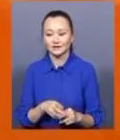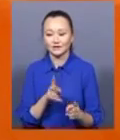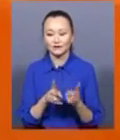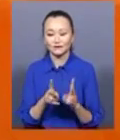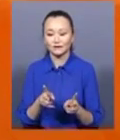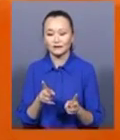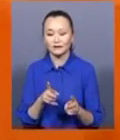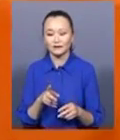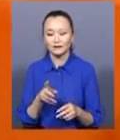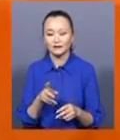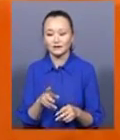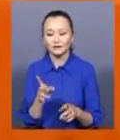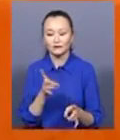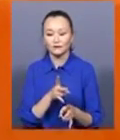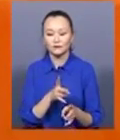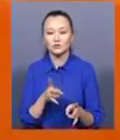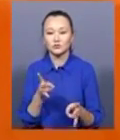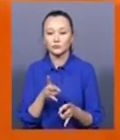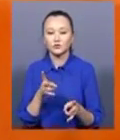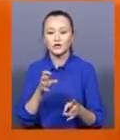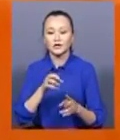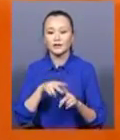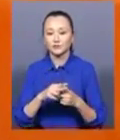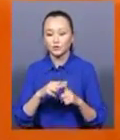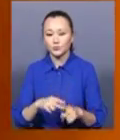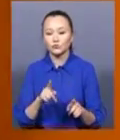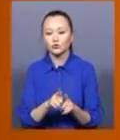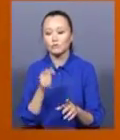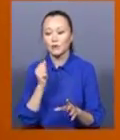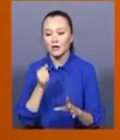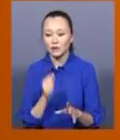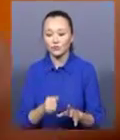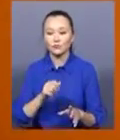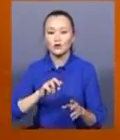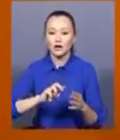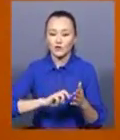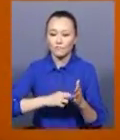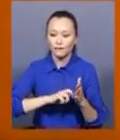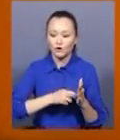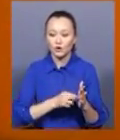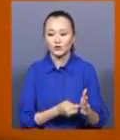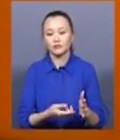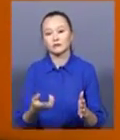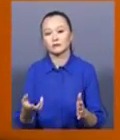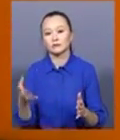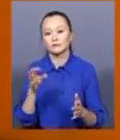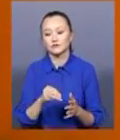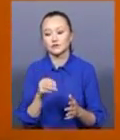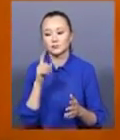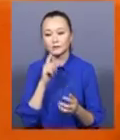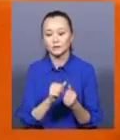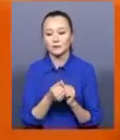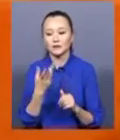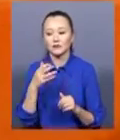это необходимый инструмент. Также молоток и отвертка фигурная. В любом случае, кран затянуть или еще что-то. Все, номер есть. Запоминай.